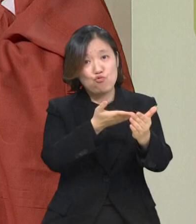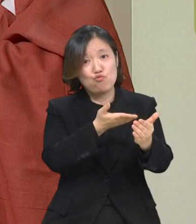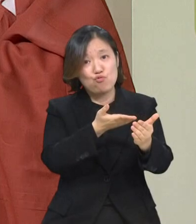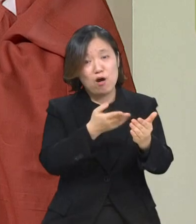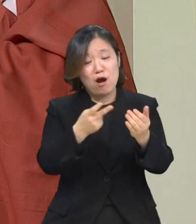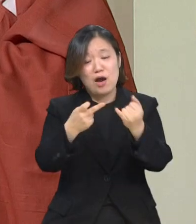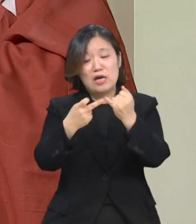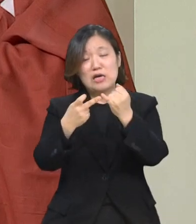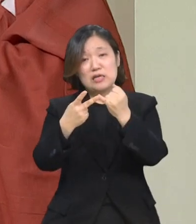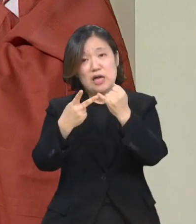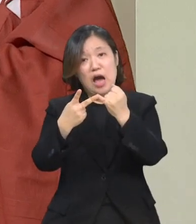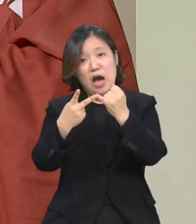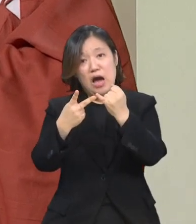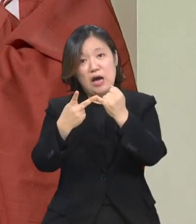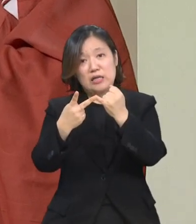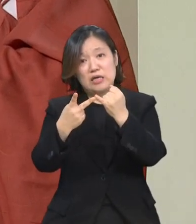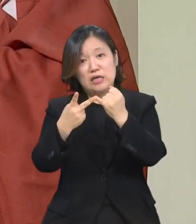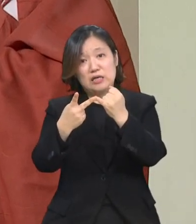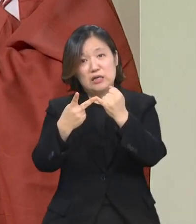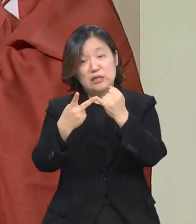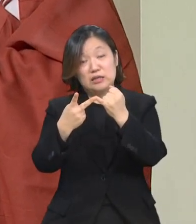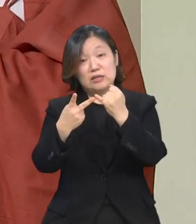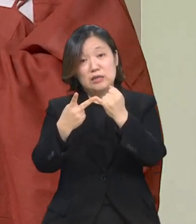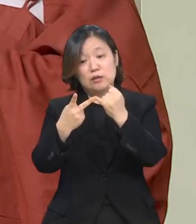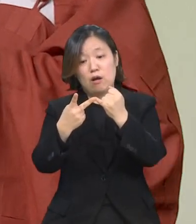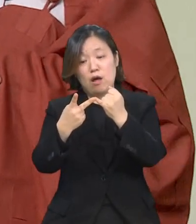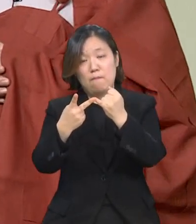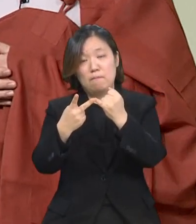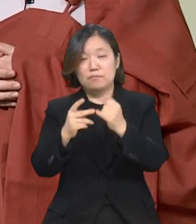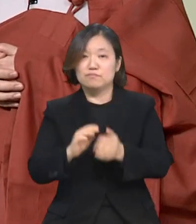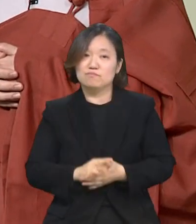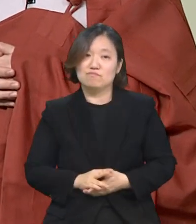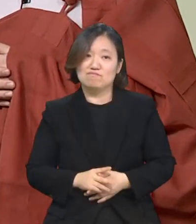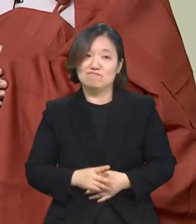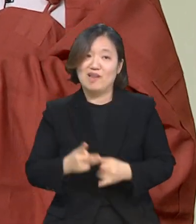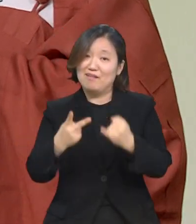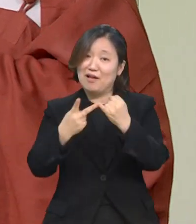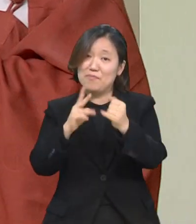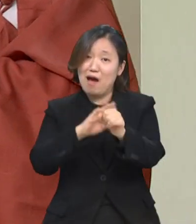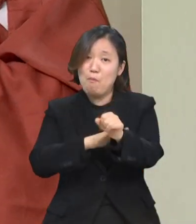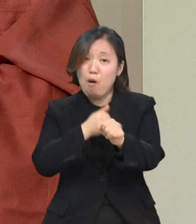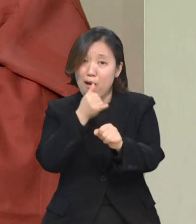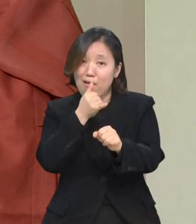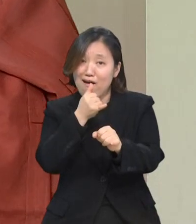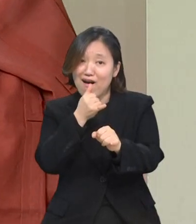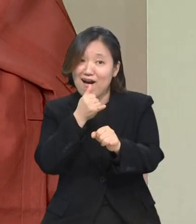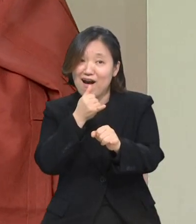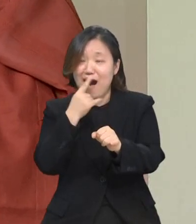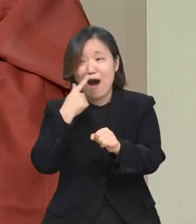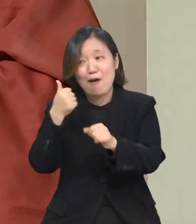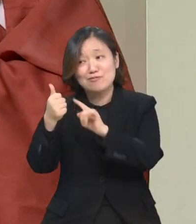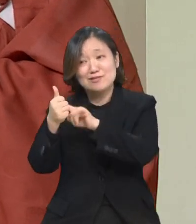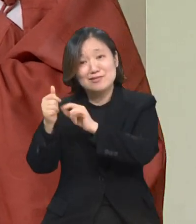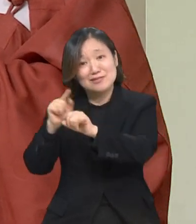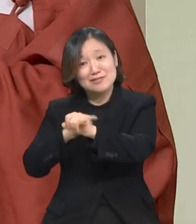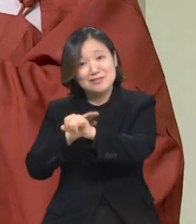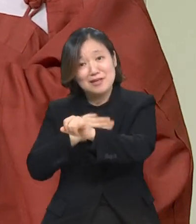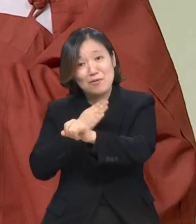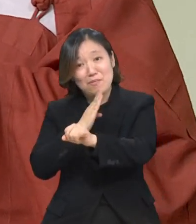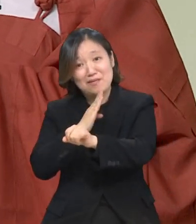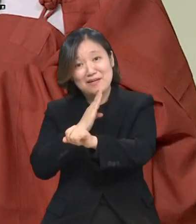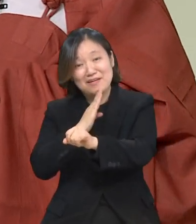부인이었던 첩 그 둘째 엄마겠죠 근데 뭐 둘째 엄마가 잘못인가 아버지에서 잘못이 있는 거 아닌가요